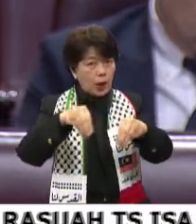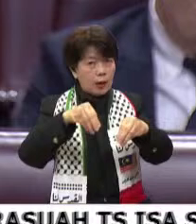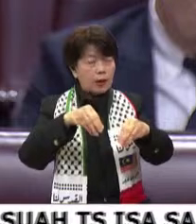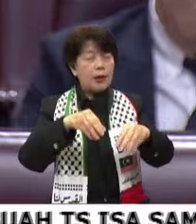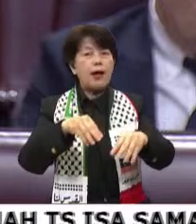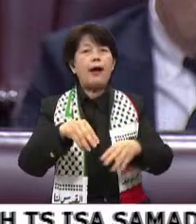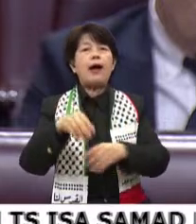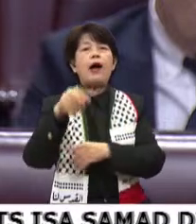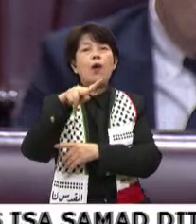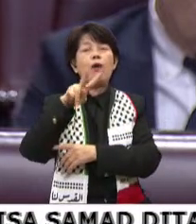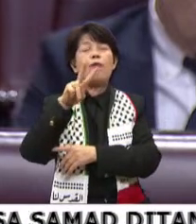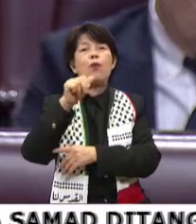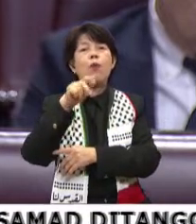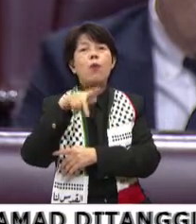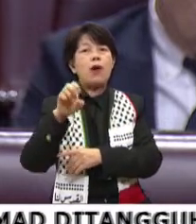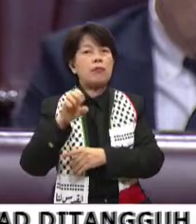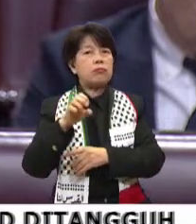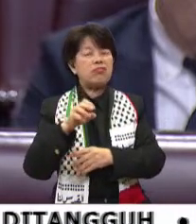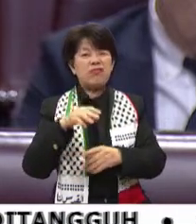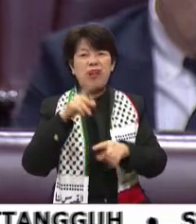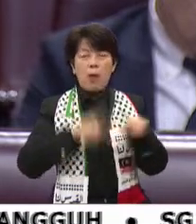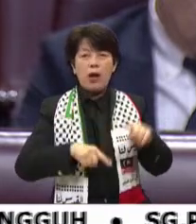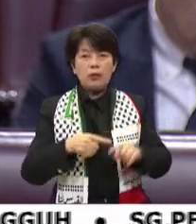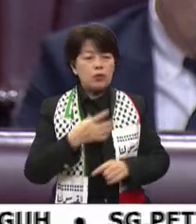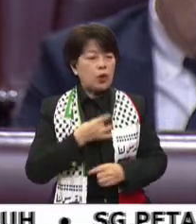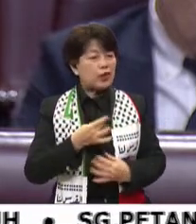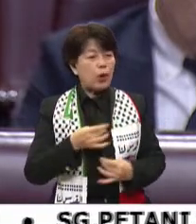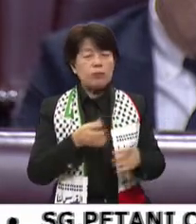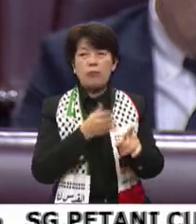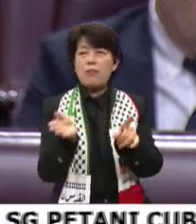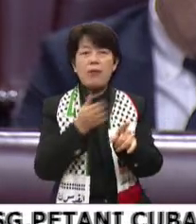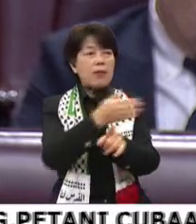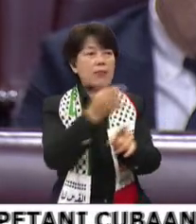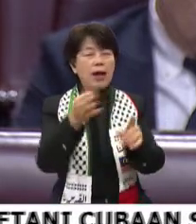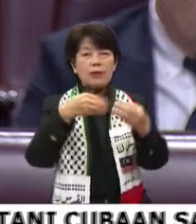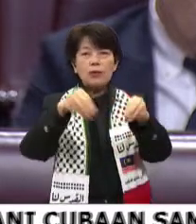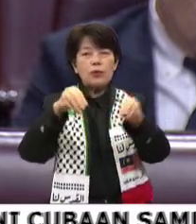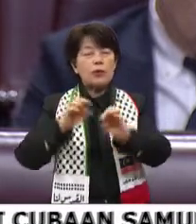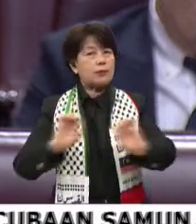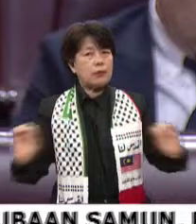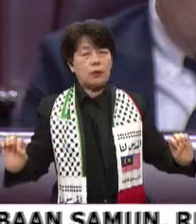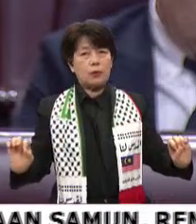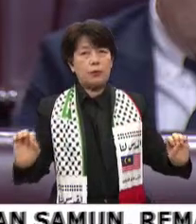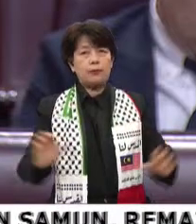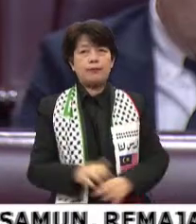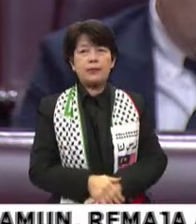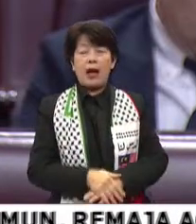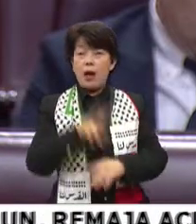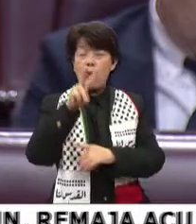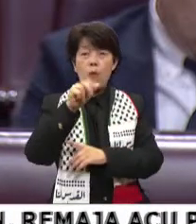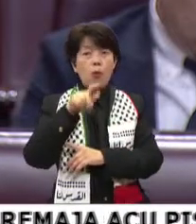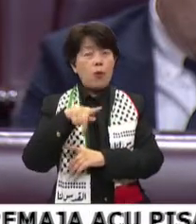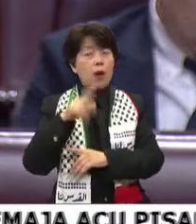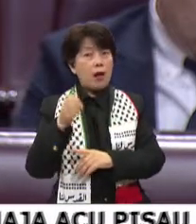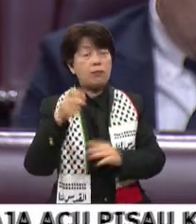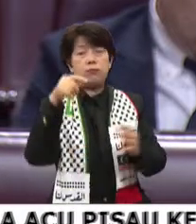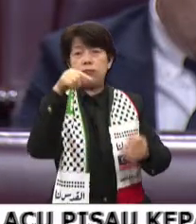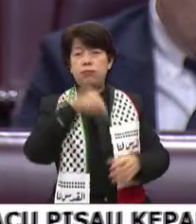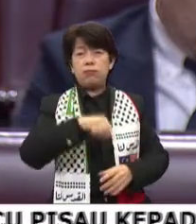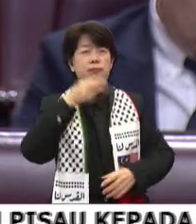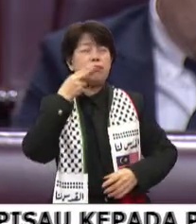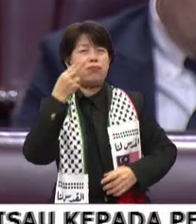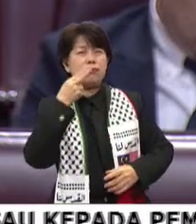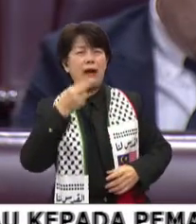ini tidak sewenang-wenangnya dijual kenapa kerana vap inilah yang menyebabkan a tanpa a